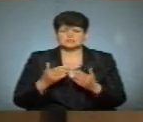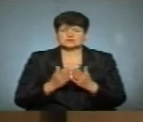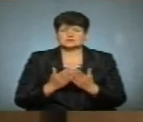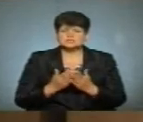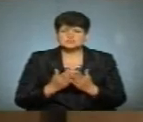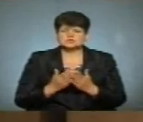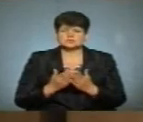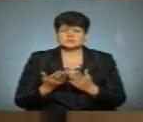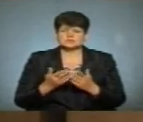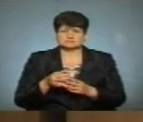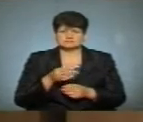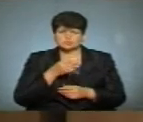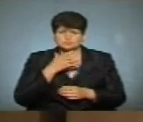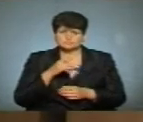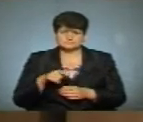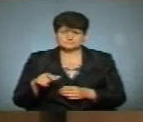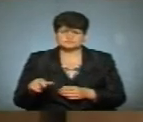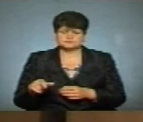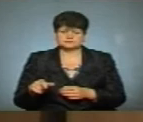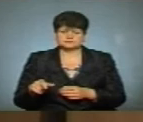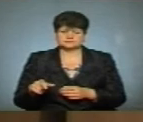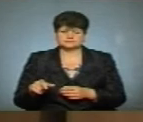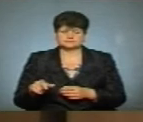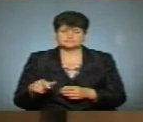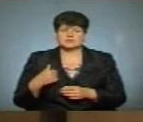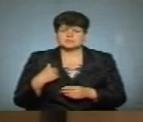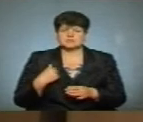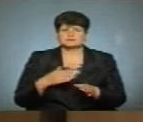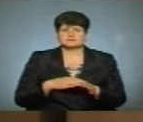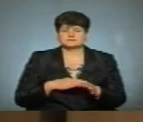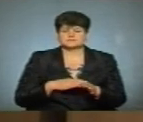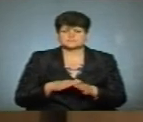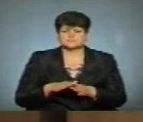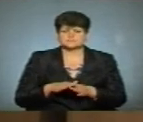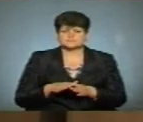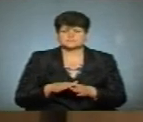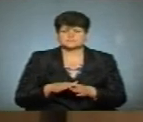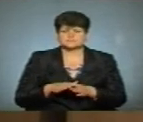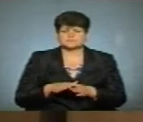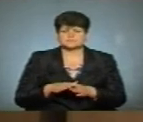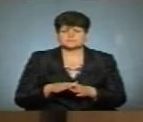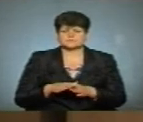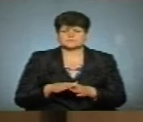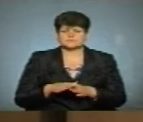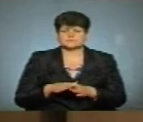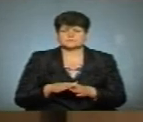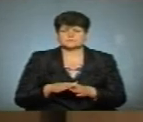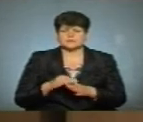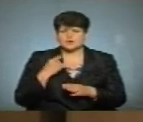які до вподобань користувачів. Ми дотримуємося засобів